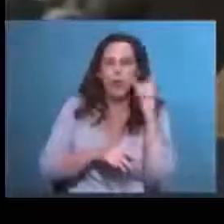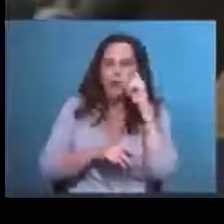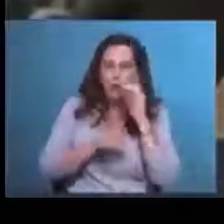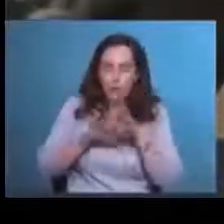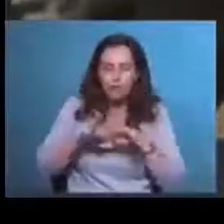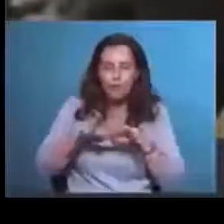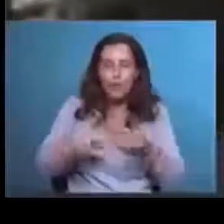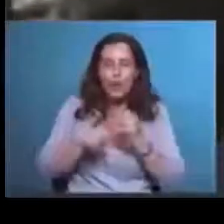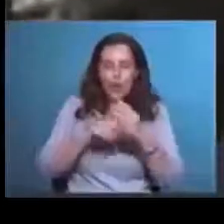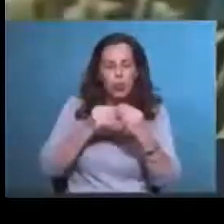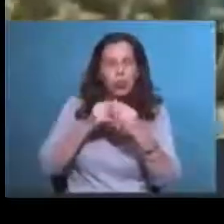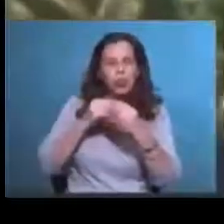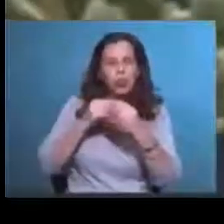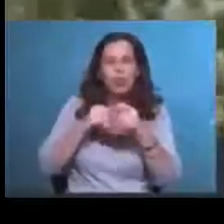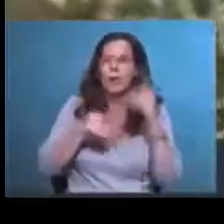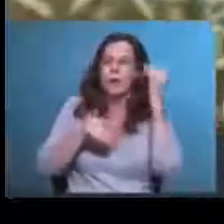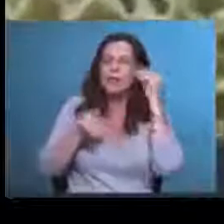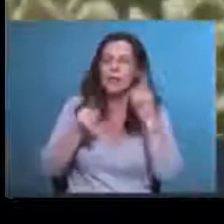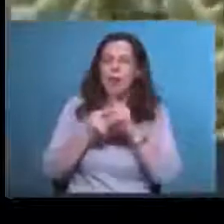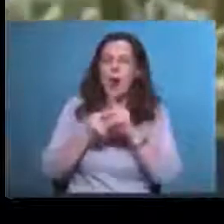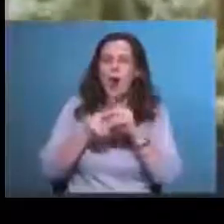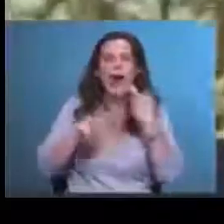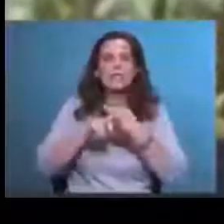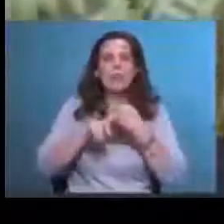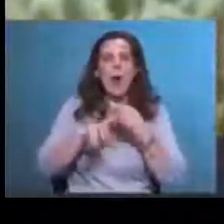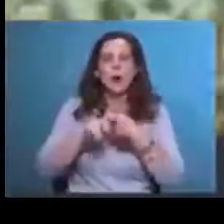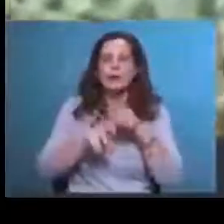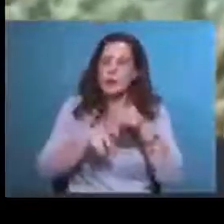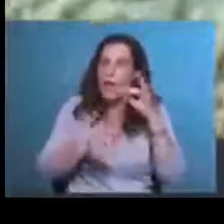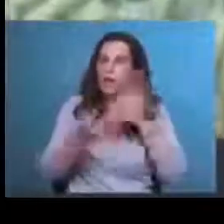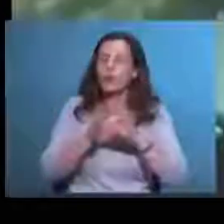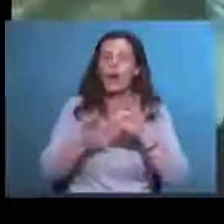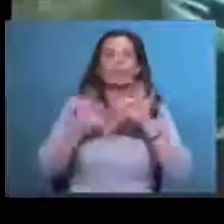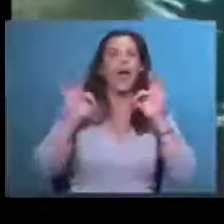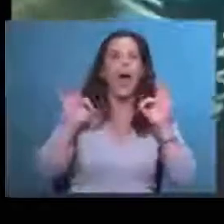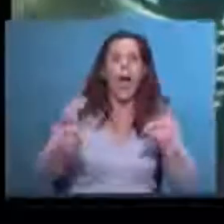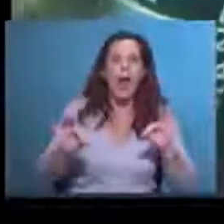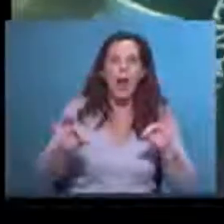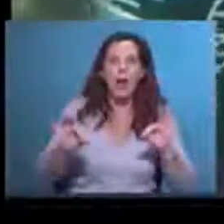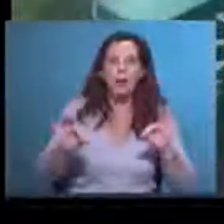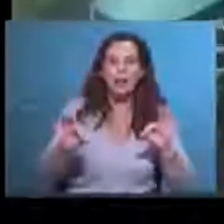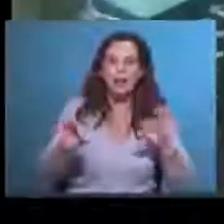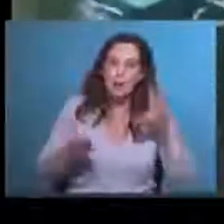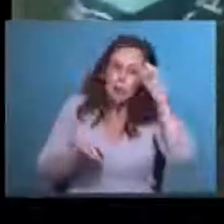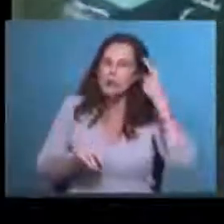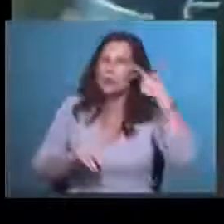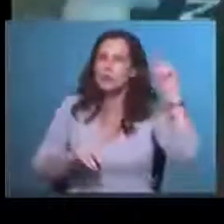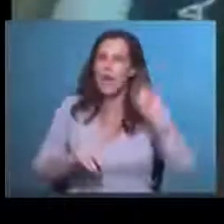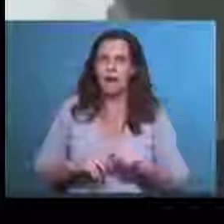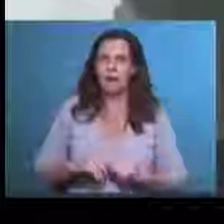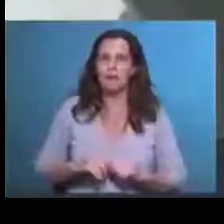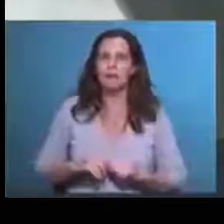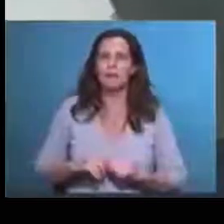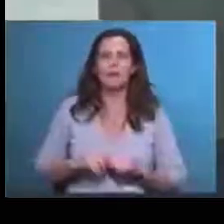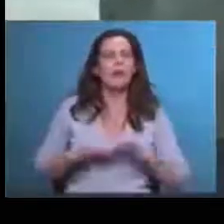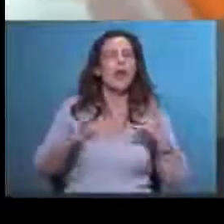ולייצר שוניות שמזכירות את עצמות גוף האדם. זאת הייתה נקודת המוצא של ניר אלטשולר שהמציא את הפטנט.